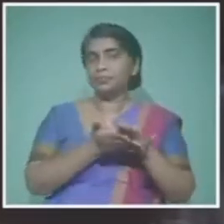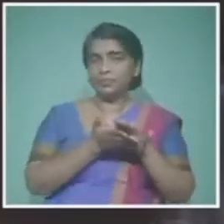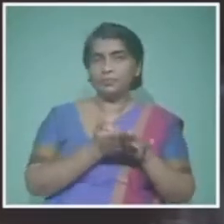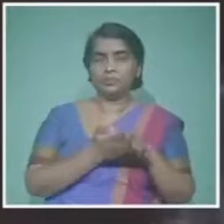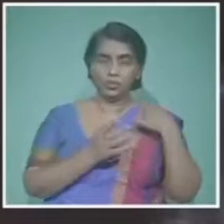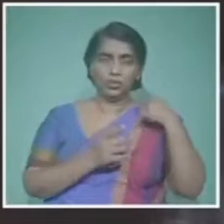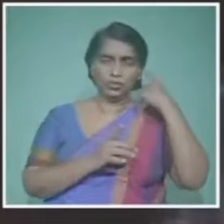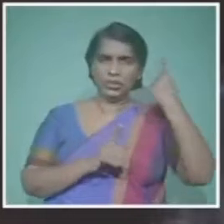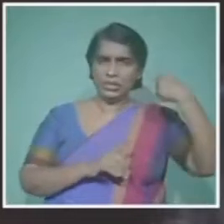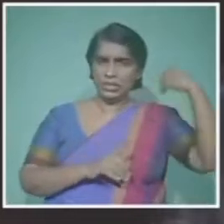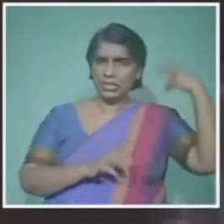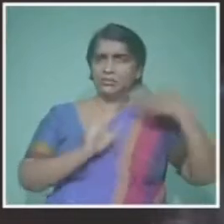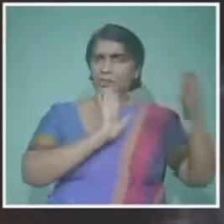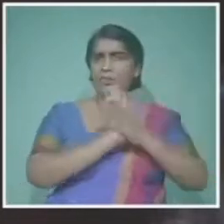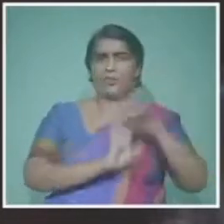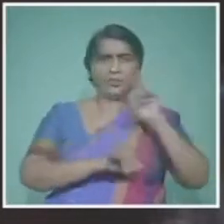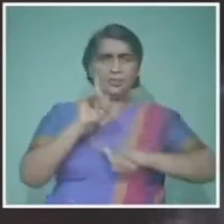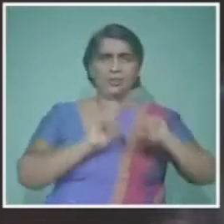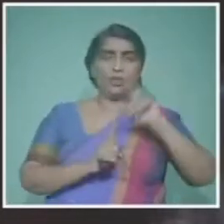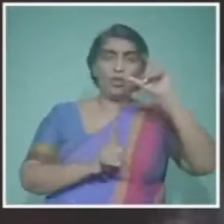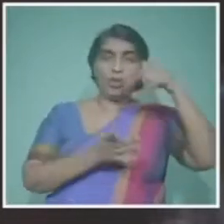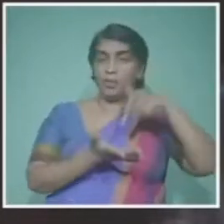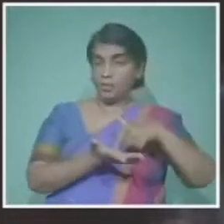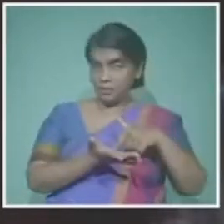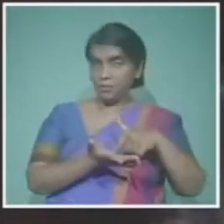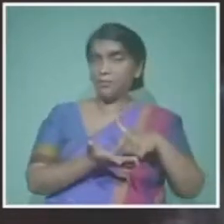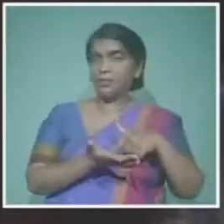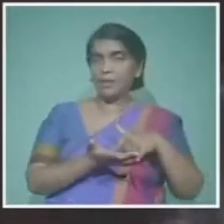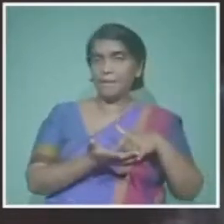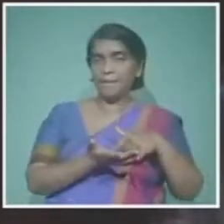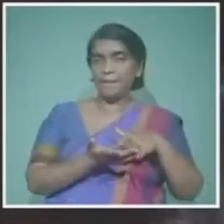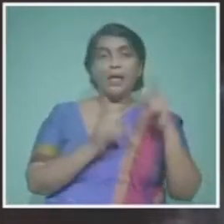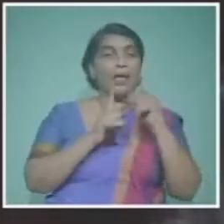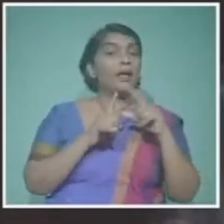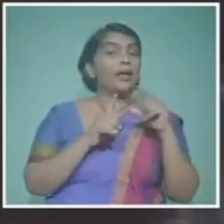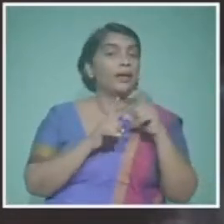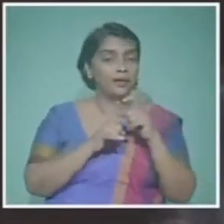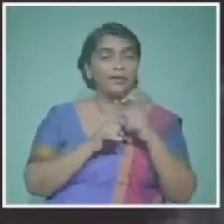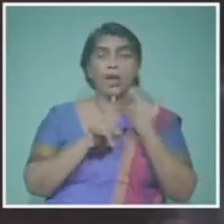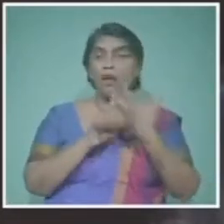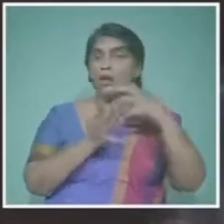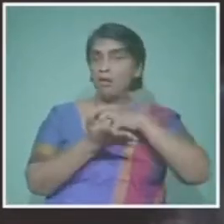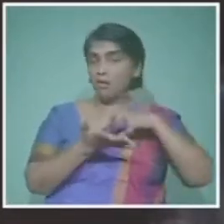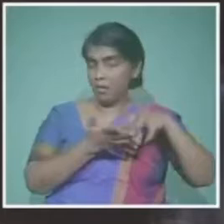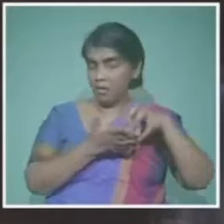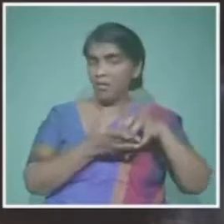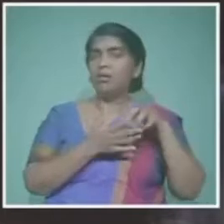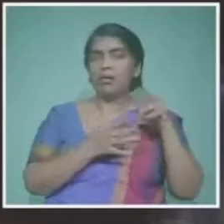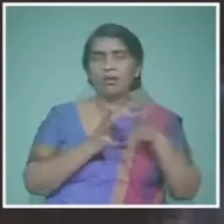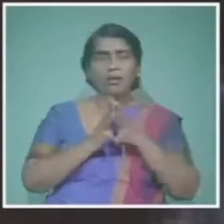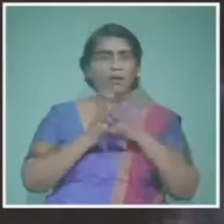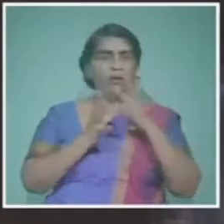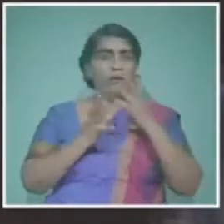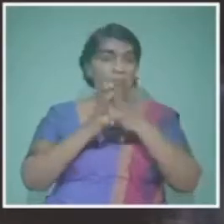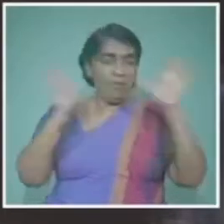මට දන්නවා ඔබතුමා ඊයේ පෙරේද අපි සාකච්ඡා කරා කොළඹ නගරයේ තියෙන මේ අධ්‍යාපන කලාප ටිකත් ලොකු කලාප